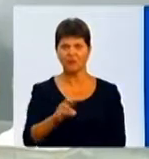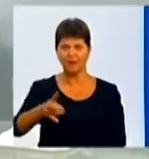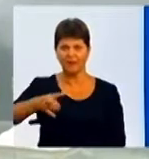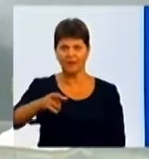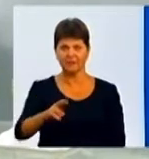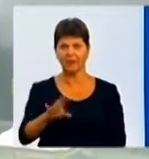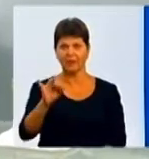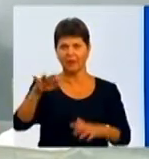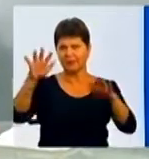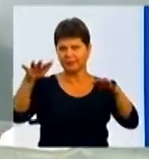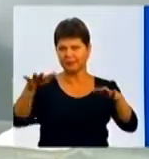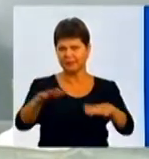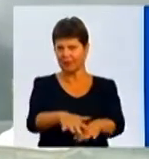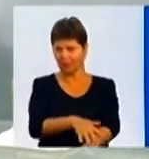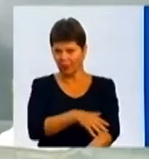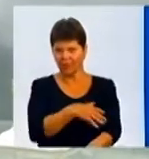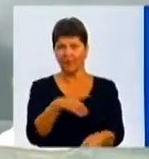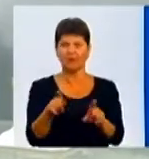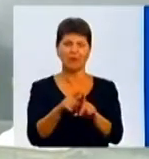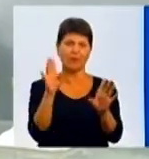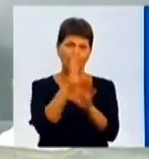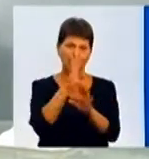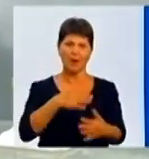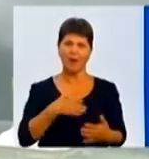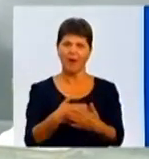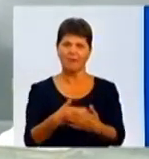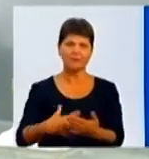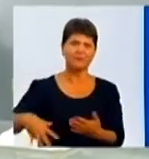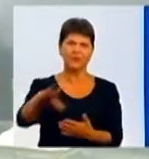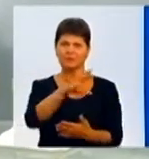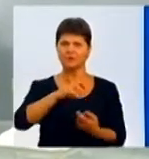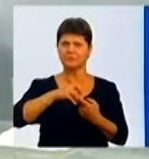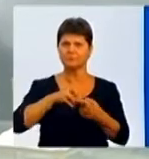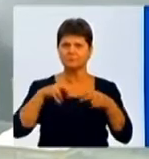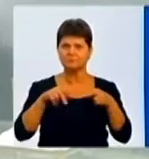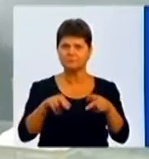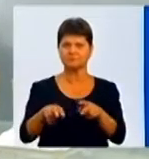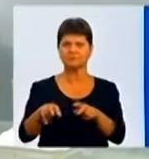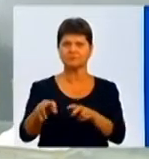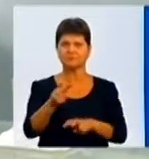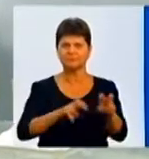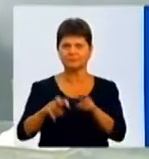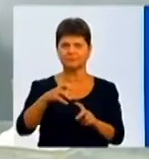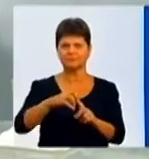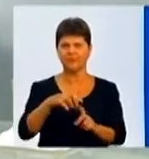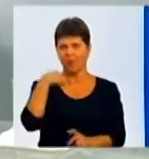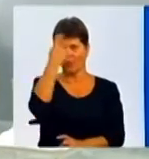затяжних дощів і більш-менш тепла погода. Активно всі грибники ринулись в ліс і особисто бачила,